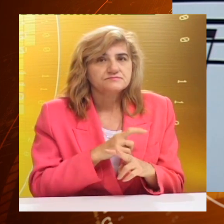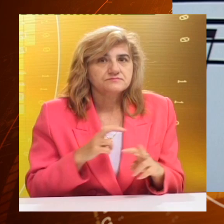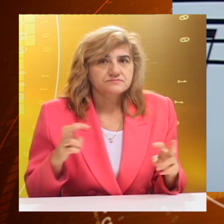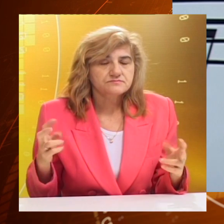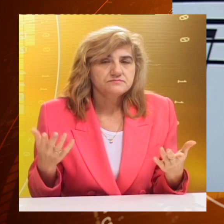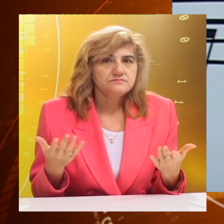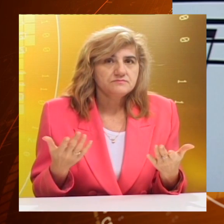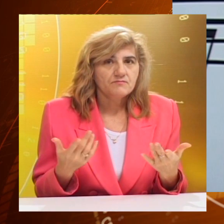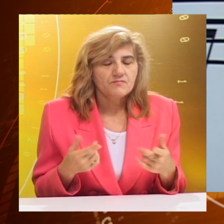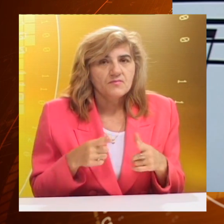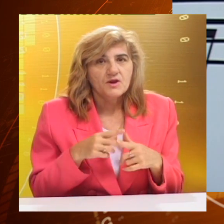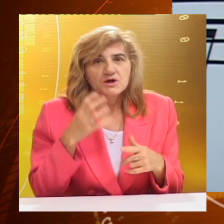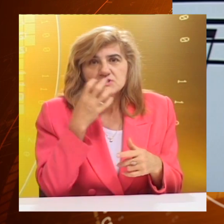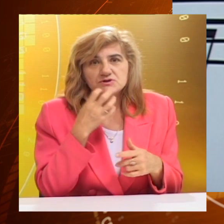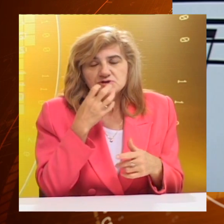Mon Mirage,